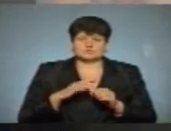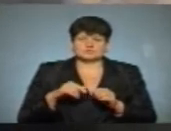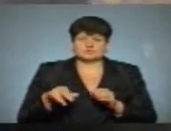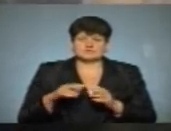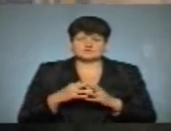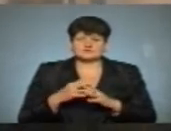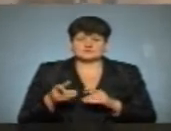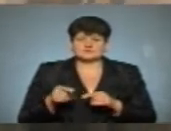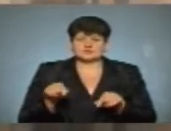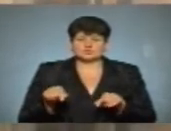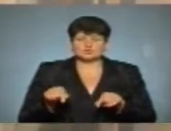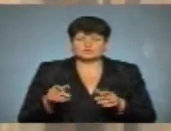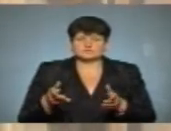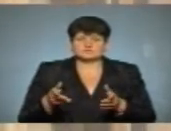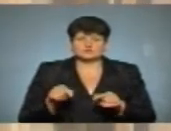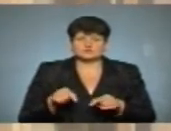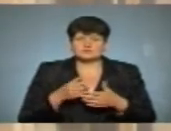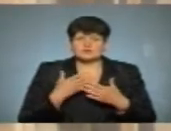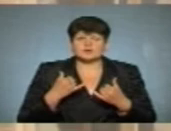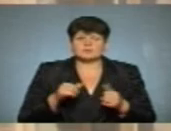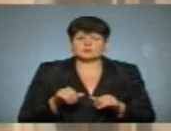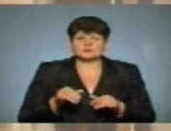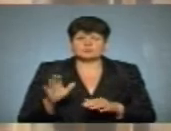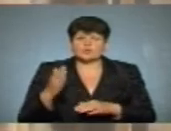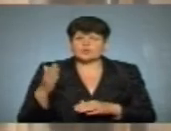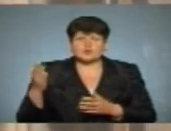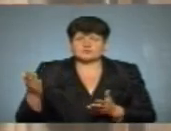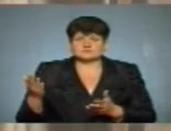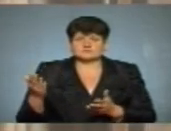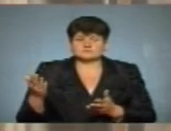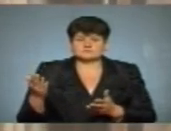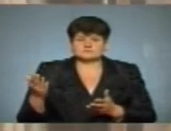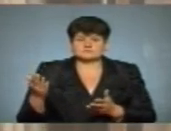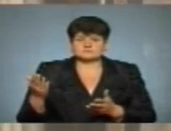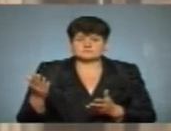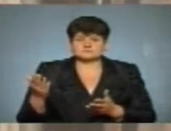село. Але тут не можна десь, ну, типу, гляд десь ходити.